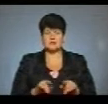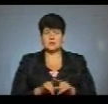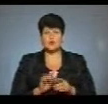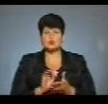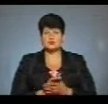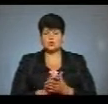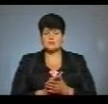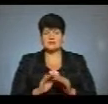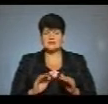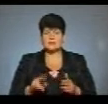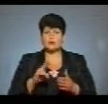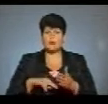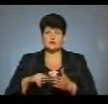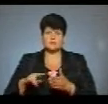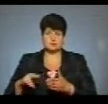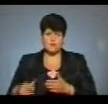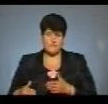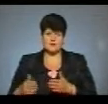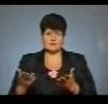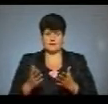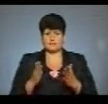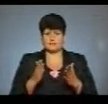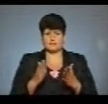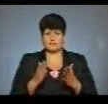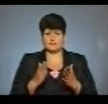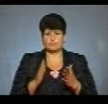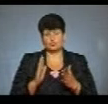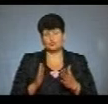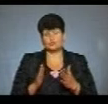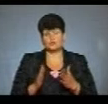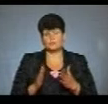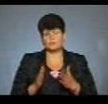ознайомили системи оподаткування, які будуть чекати попереду,